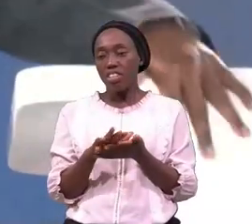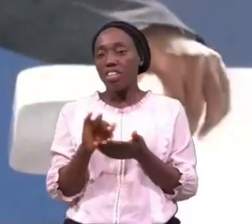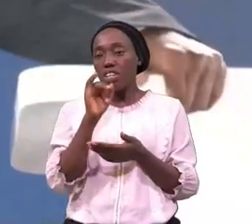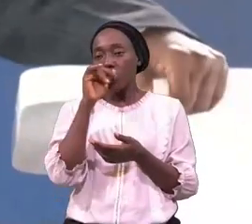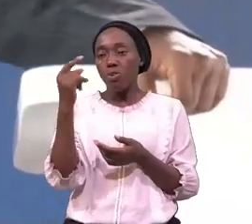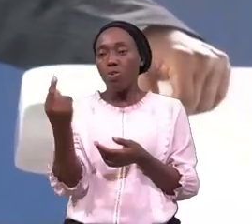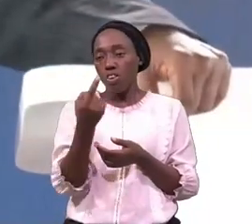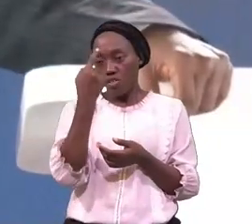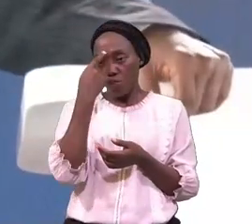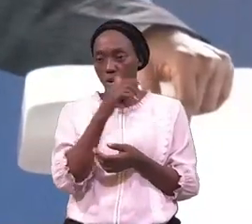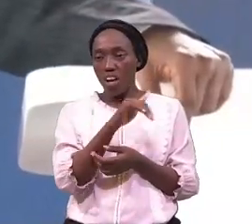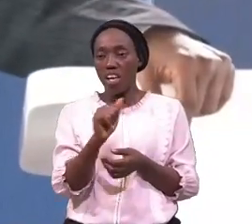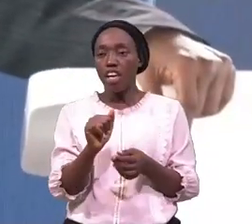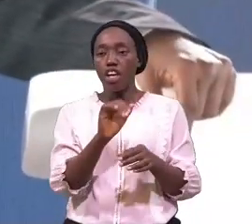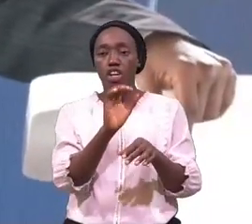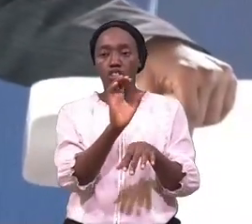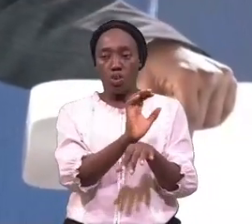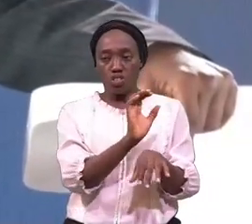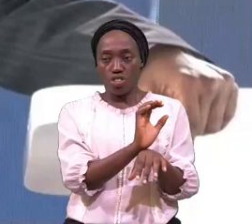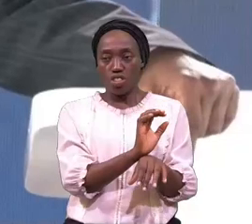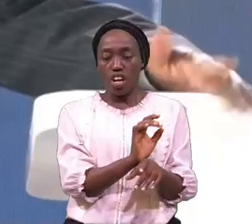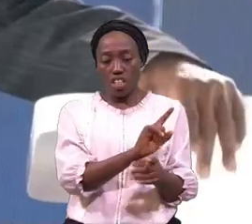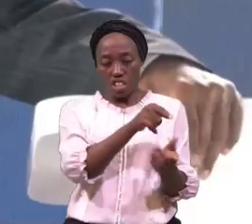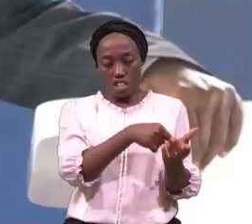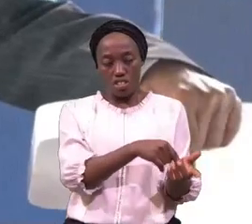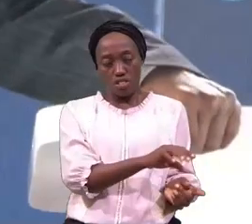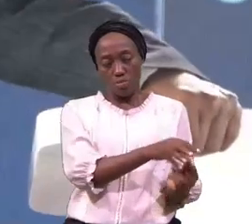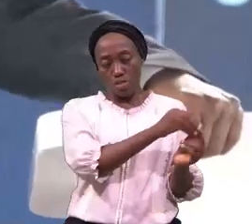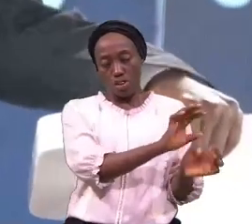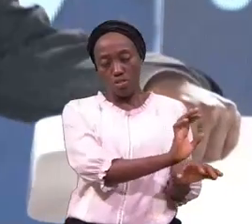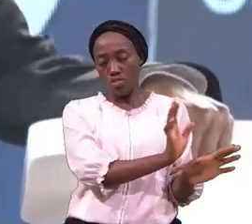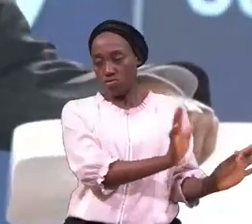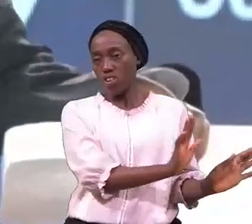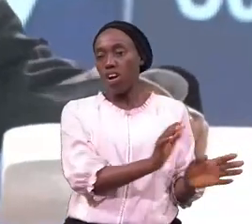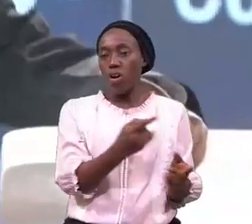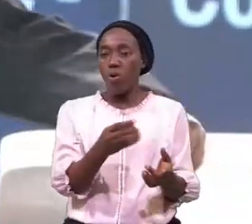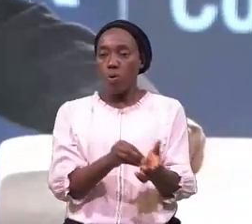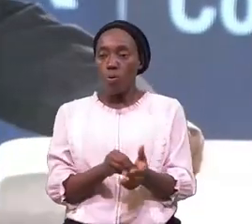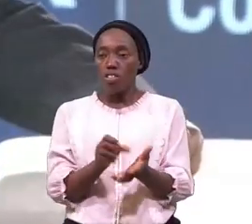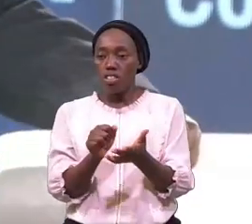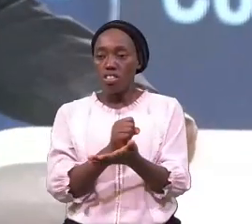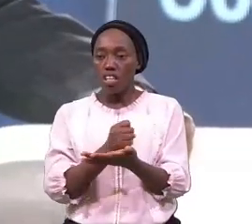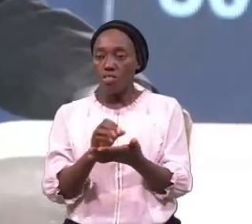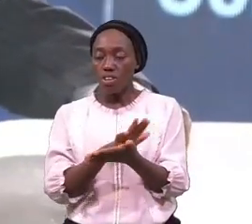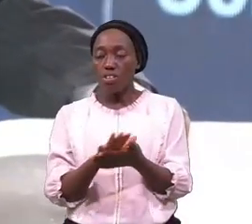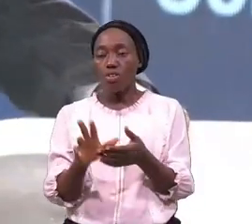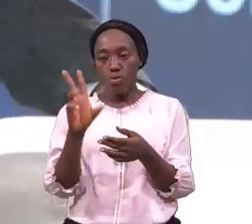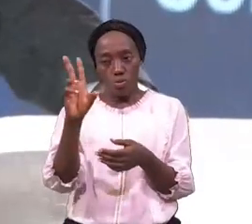Certaines personnes pensent que la sanctification, c'est pour une dénomination. Non, ça vient de Dieu.